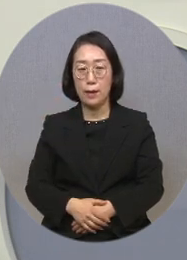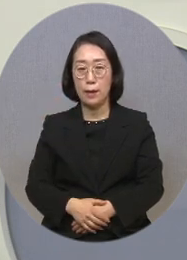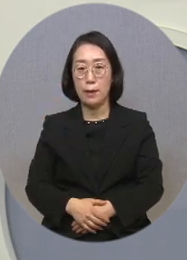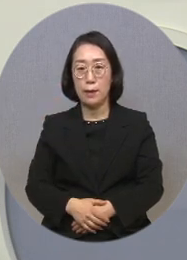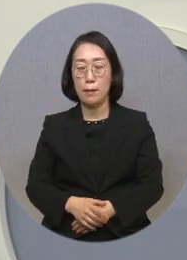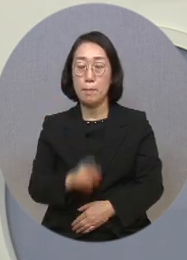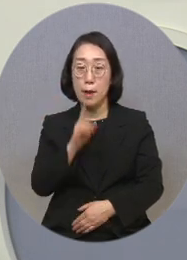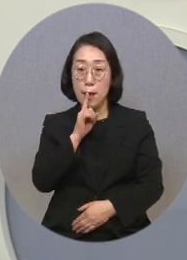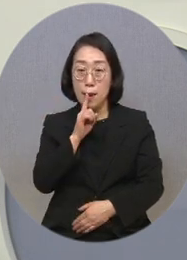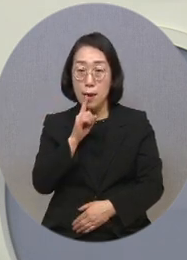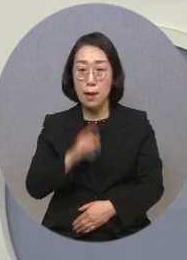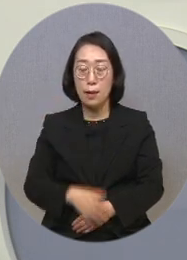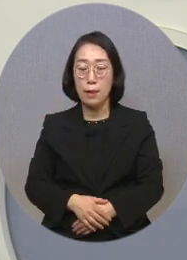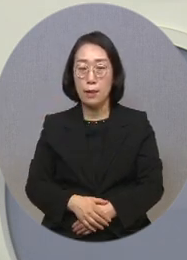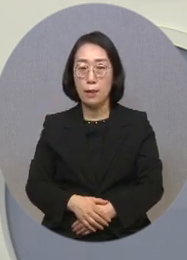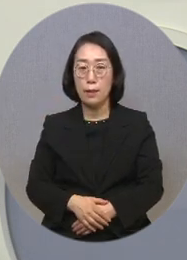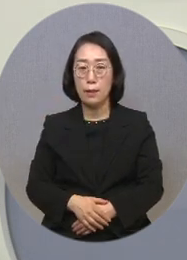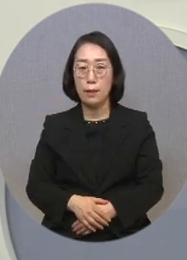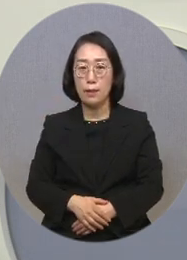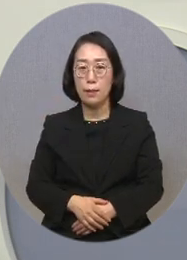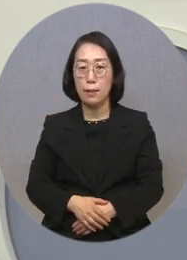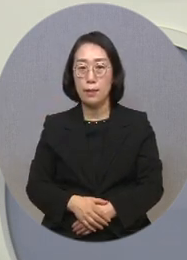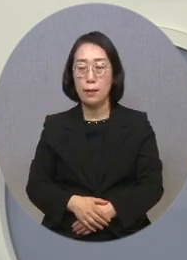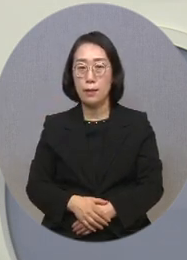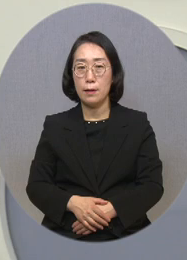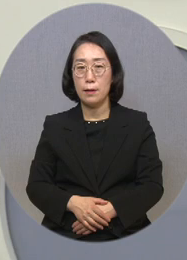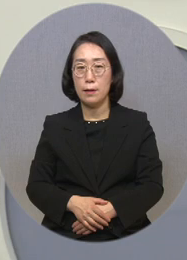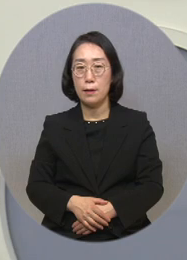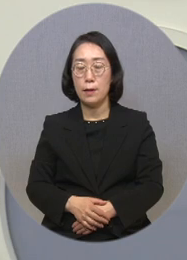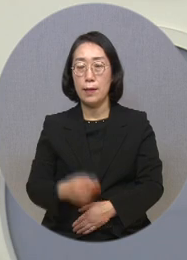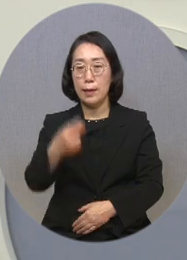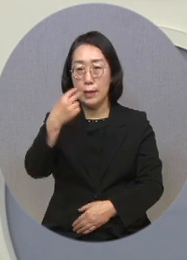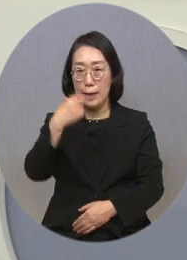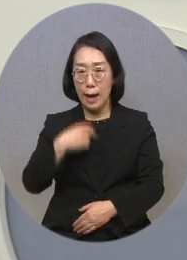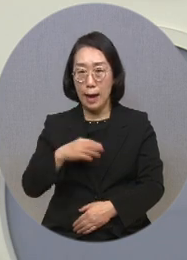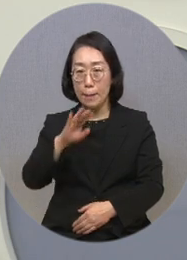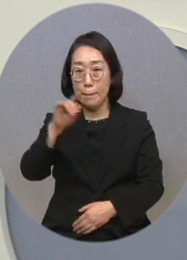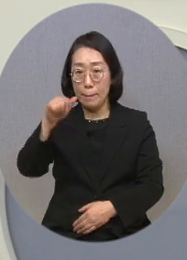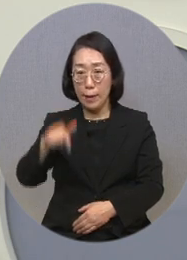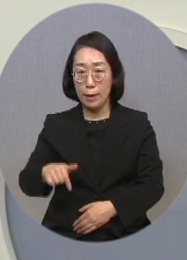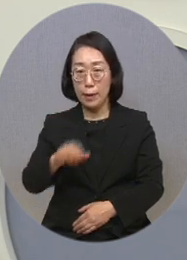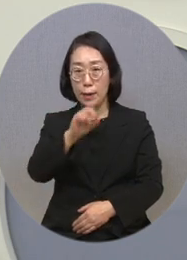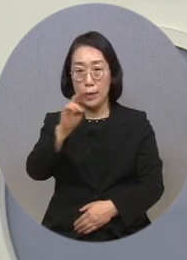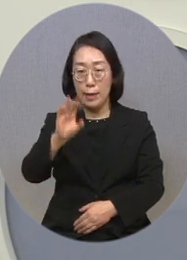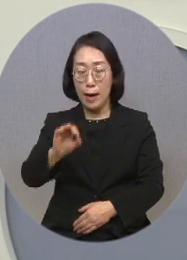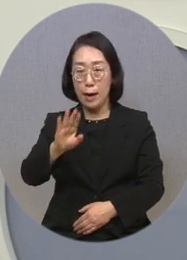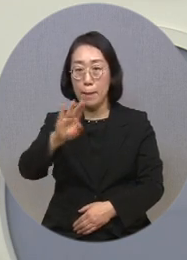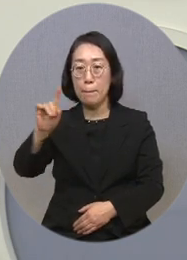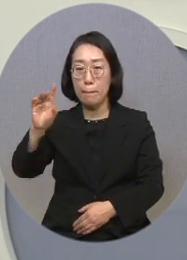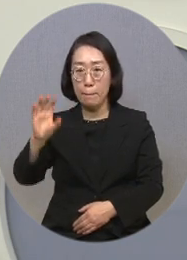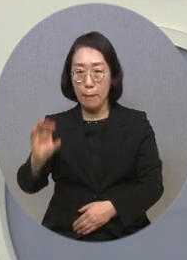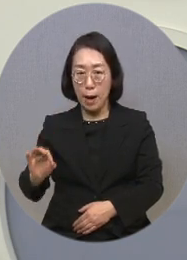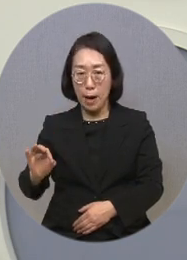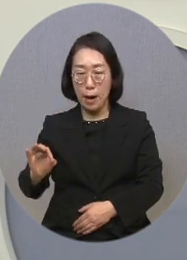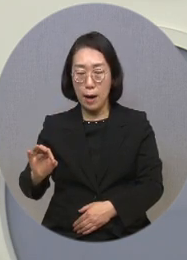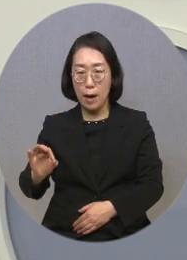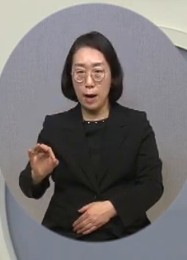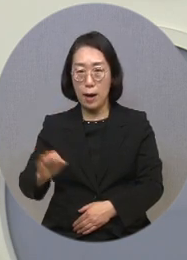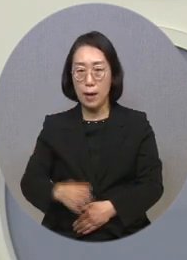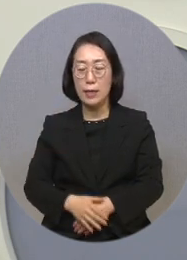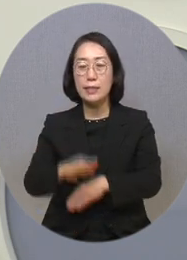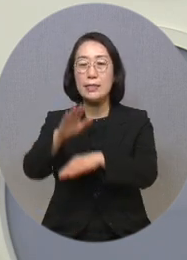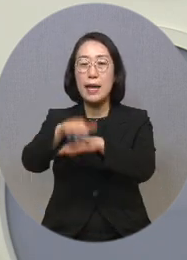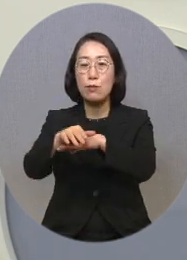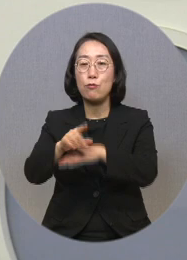말이 그 좀 이렇게 양백 이런 것보다는 양방 이런 식으로 사투리 비슷한